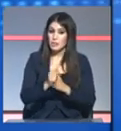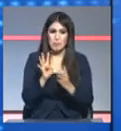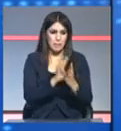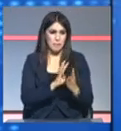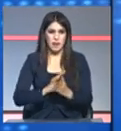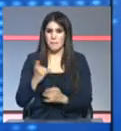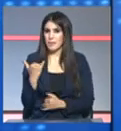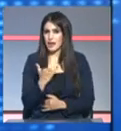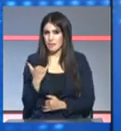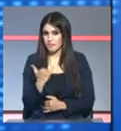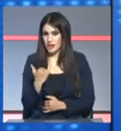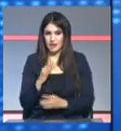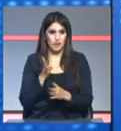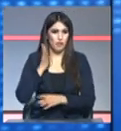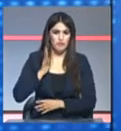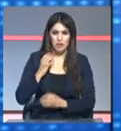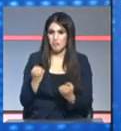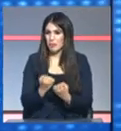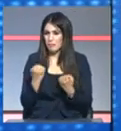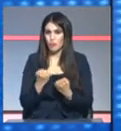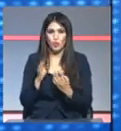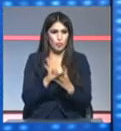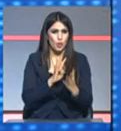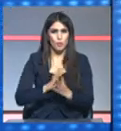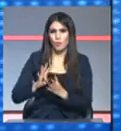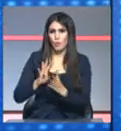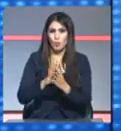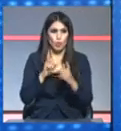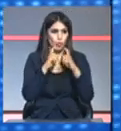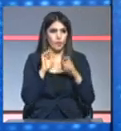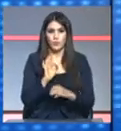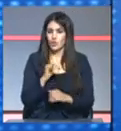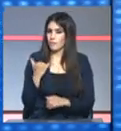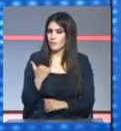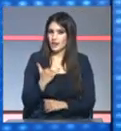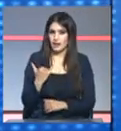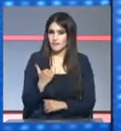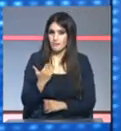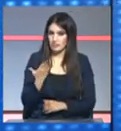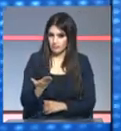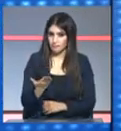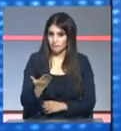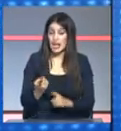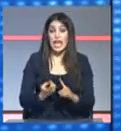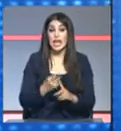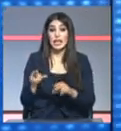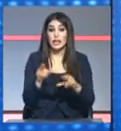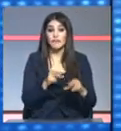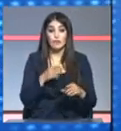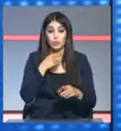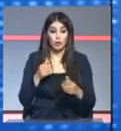وال وال ملتقيات واللي عده معناها كل الحاجات اللي تحط الناس يتلقاه في مع انها في اماكن